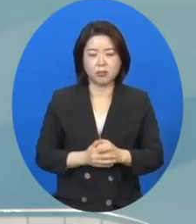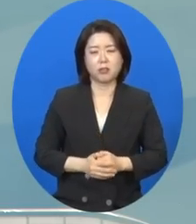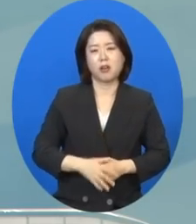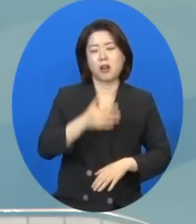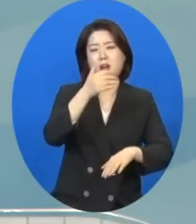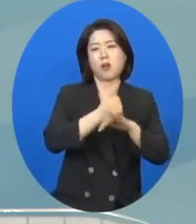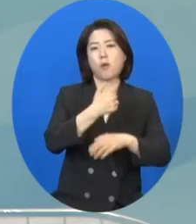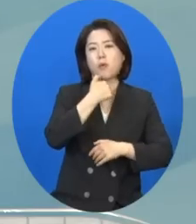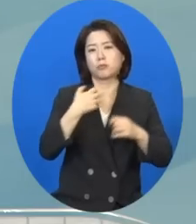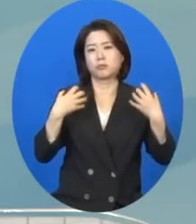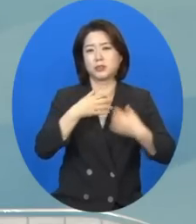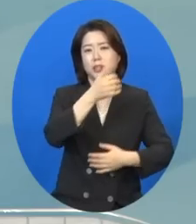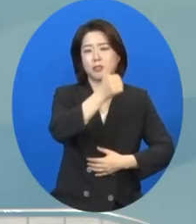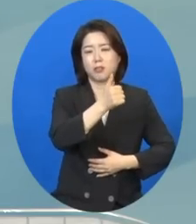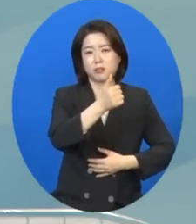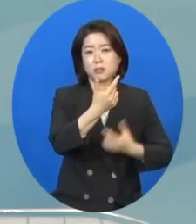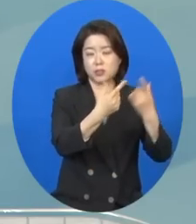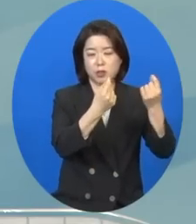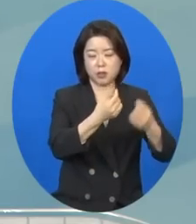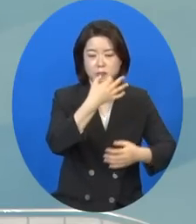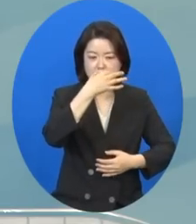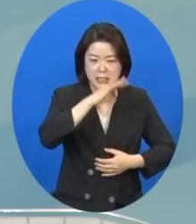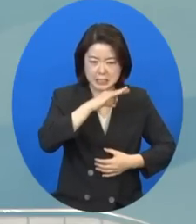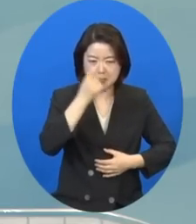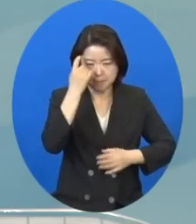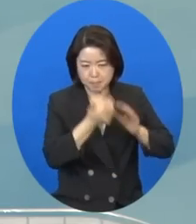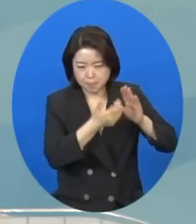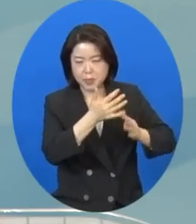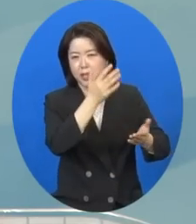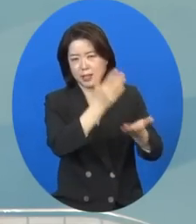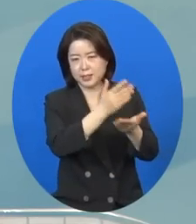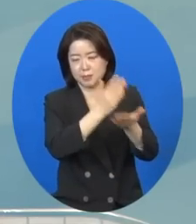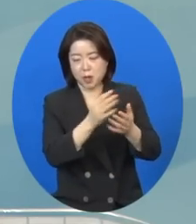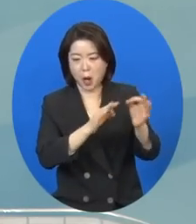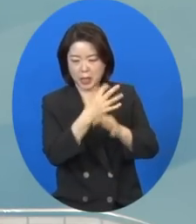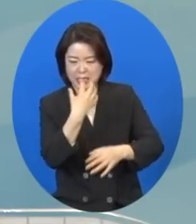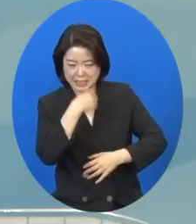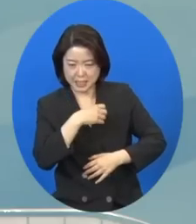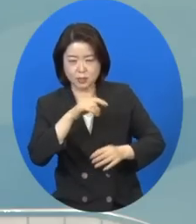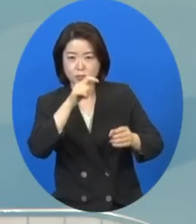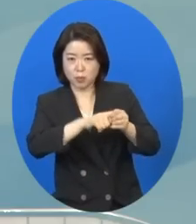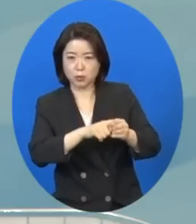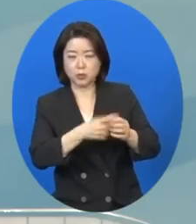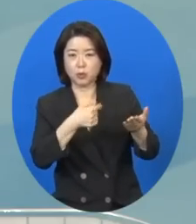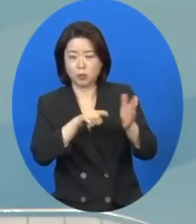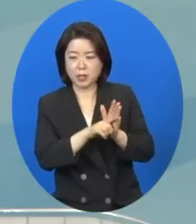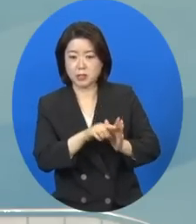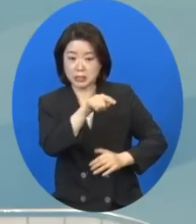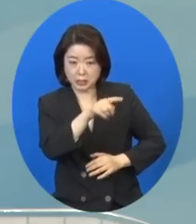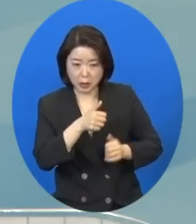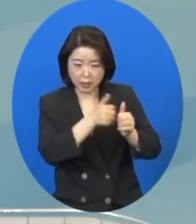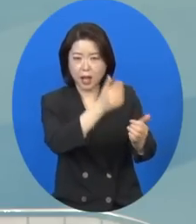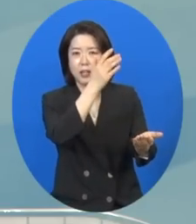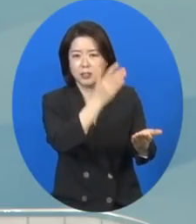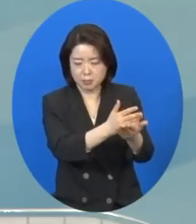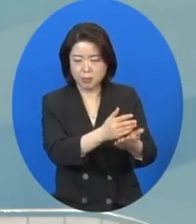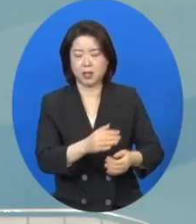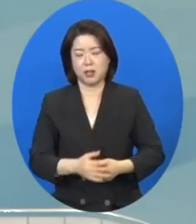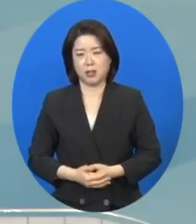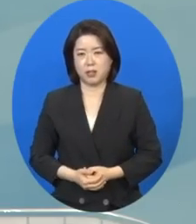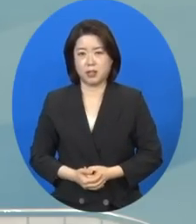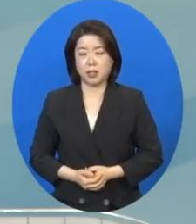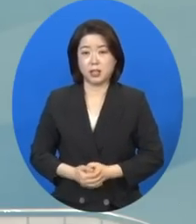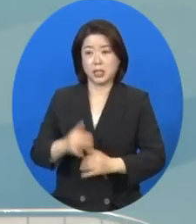빌라도처럼이 자신의 유익 계산에 의해서 경제적인 의문을 위해서 무엇을 선택해서는 안 된다는